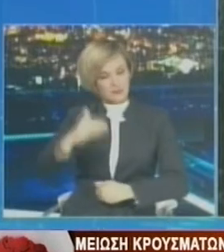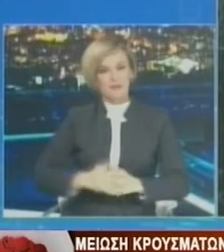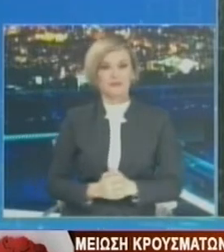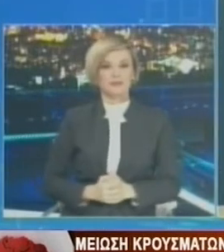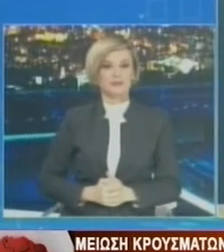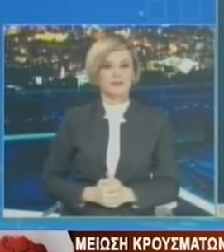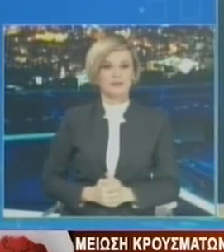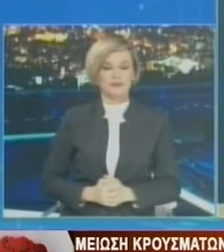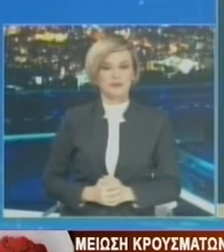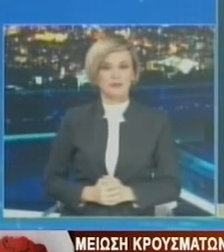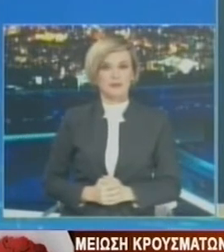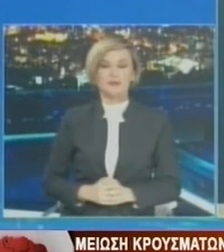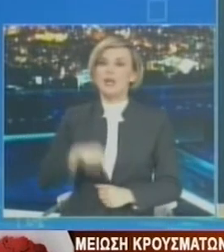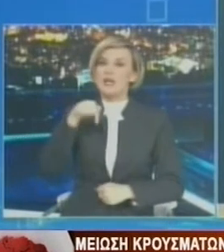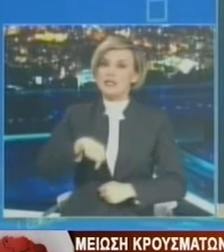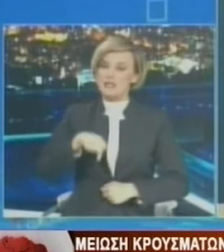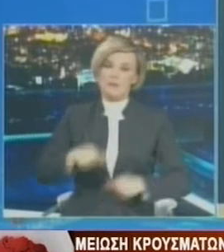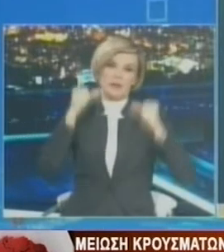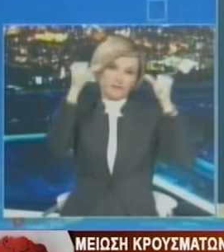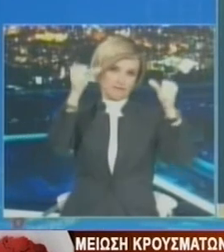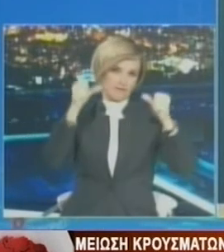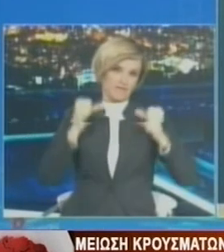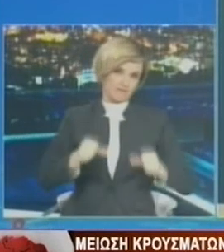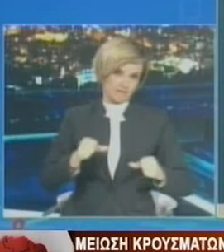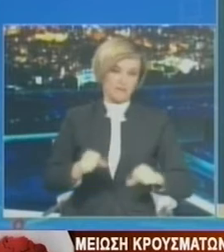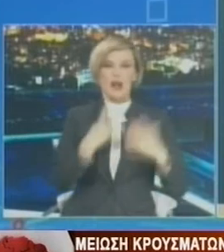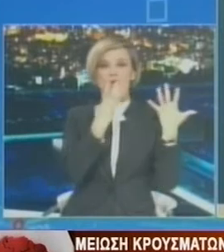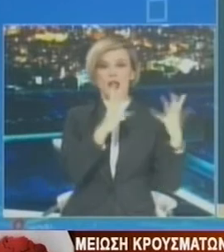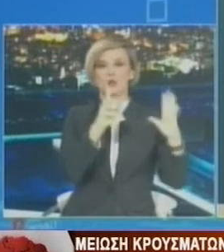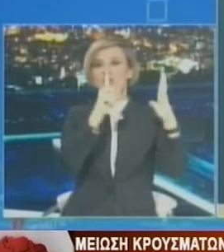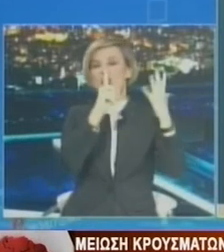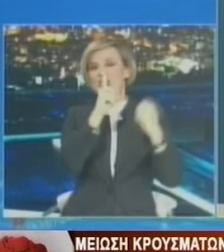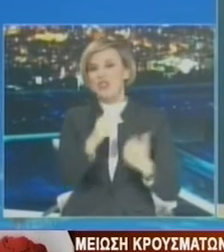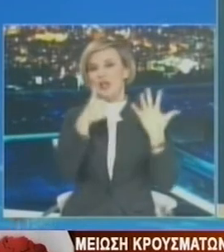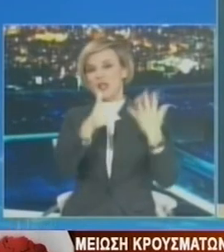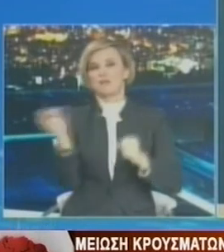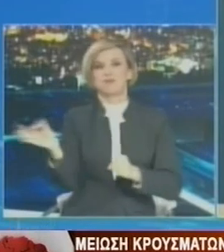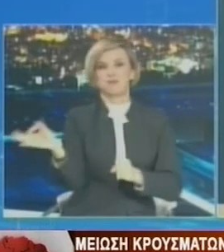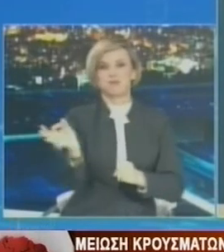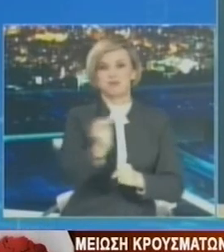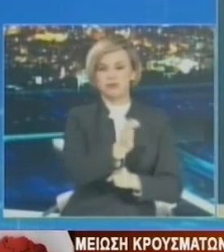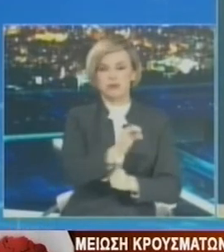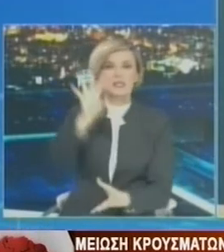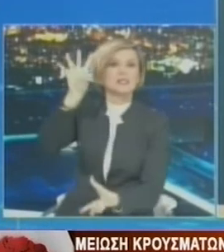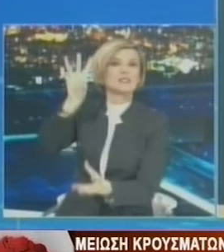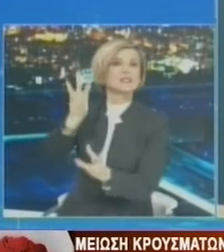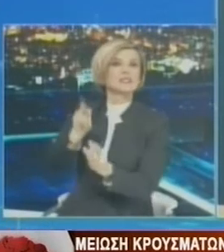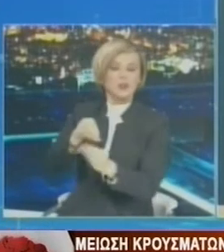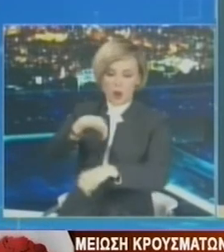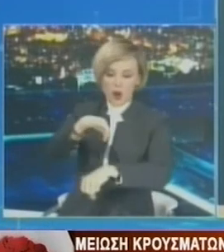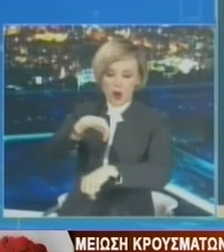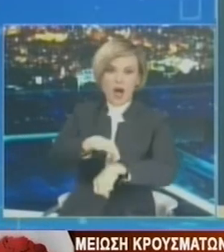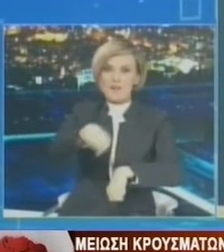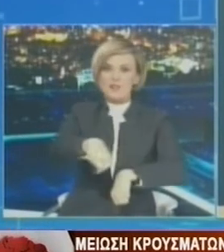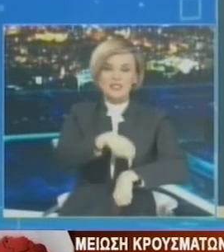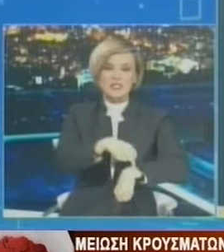Ο ΕΟΔΗ ανακοίνωσε σήμερα 916 νέα κρούσματα κορονοϊού στη χώρα μας. Ο συνολικός αριθμός ασθενών που